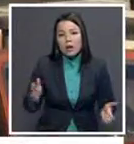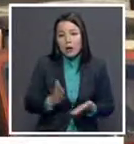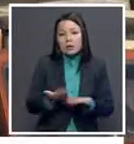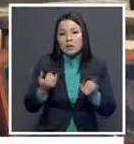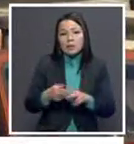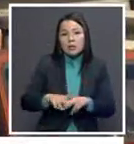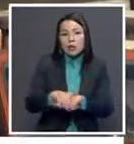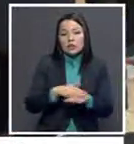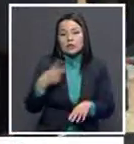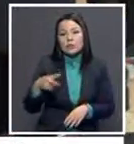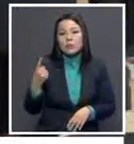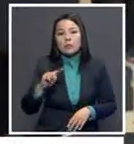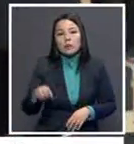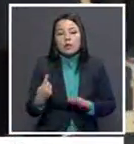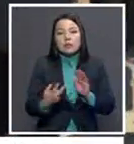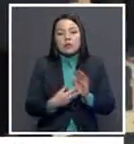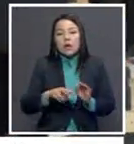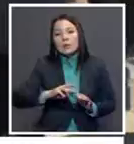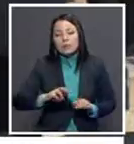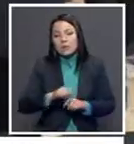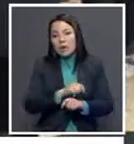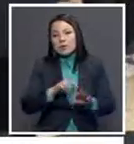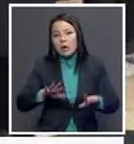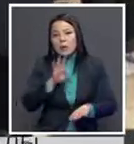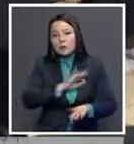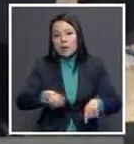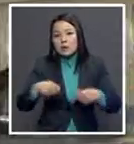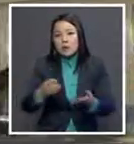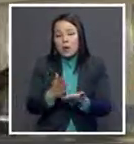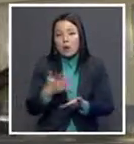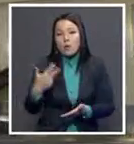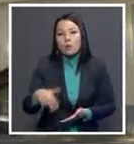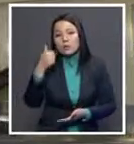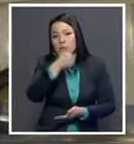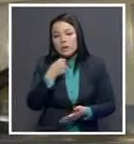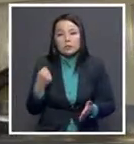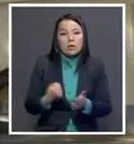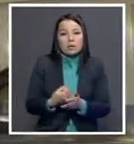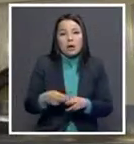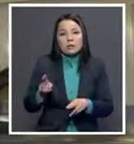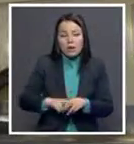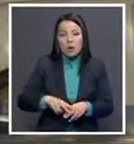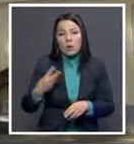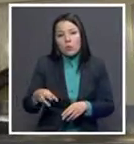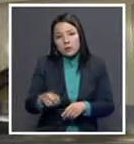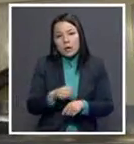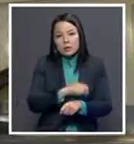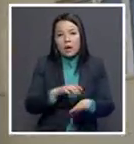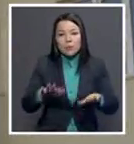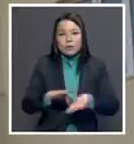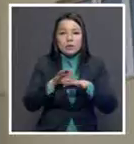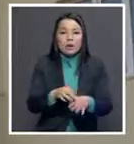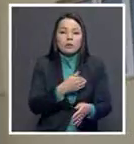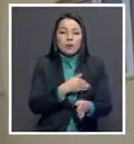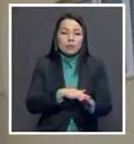шаққанда 21,8 шаршы метрден келеді. Мақсат көрсеткішті 2030 жылға дейін 30 шаршы метрге жеткізу.